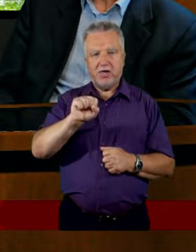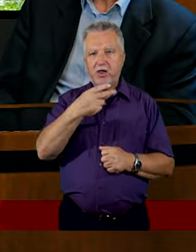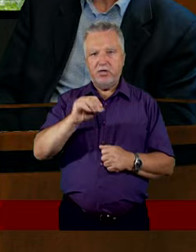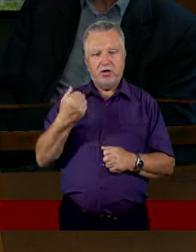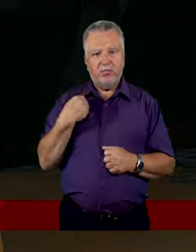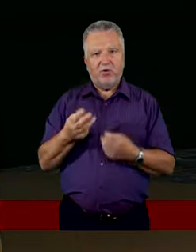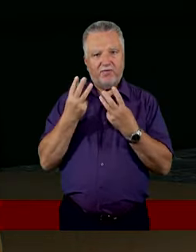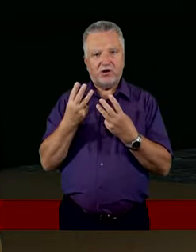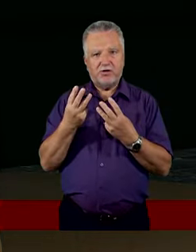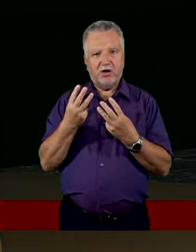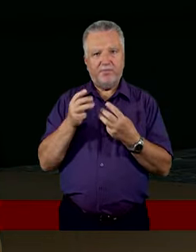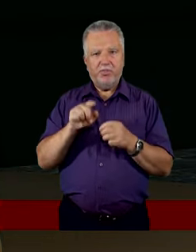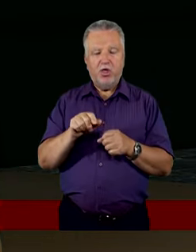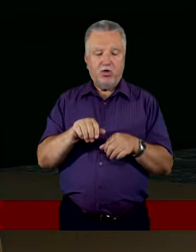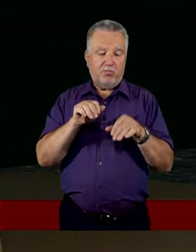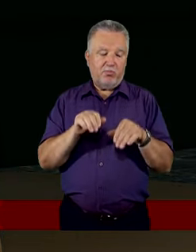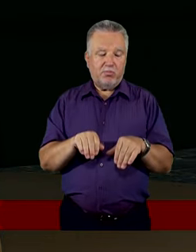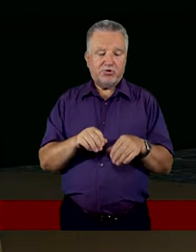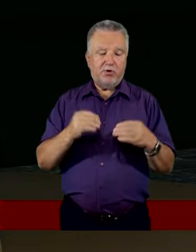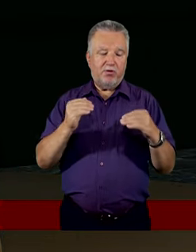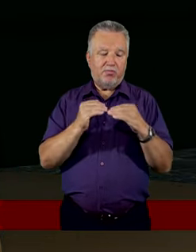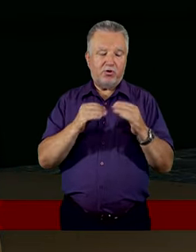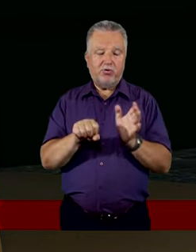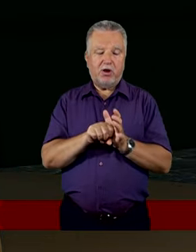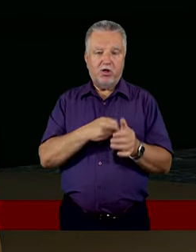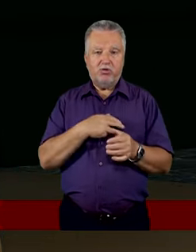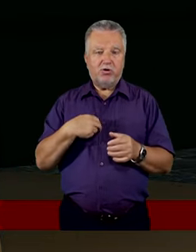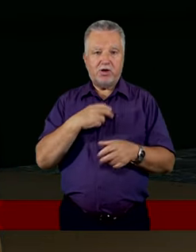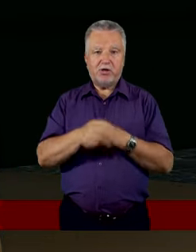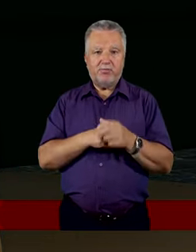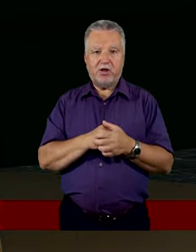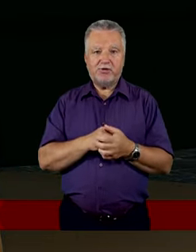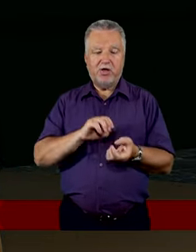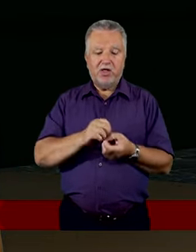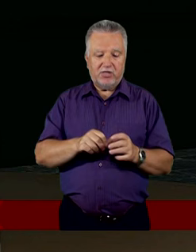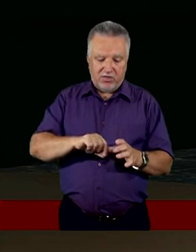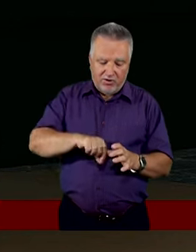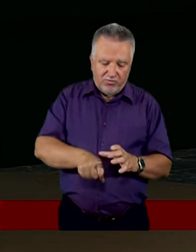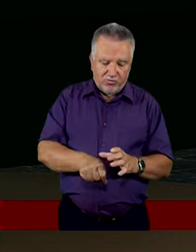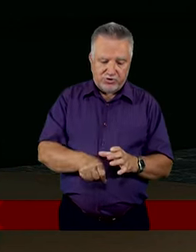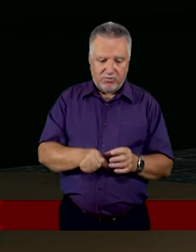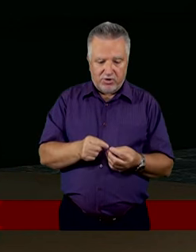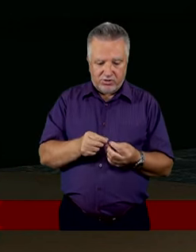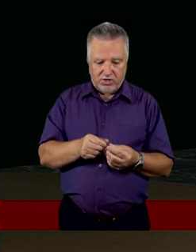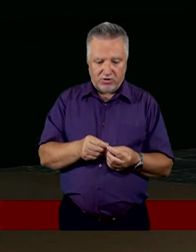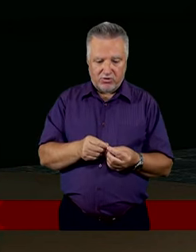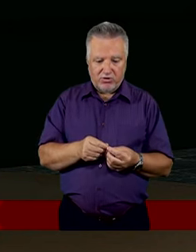do takiej pracy, którą uprawiamy rolę, nie? Jakieś nasiono włożymy. No jeśli go nie